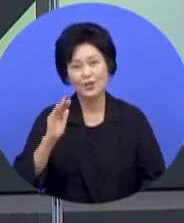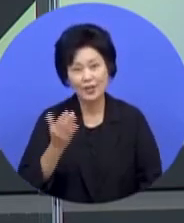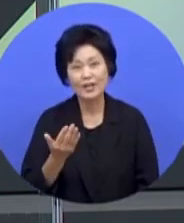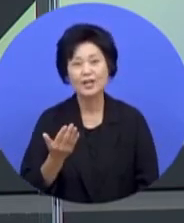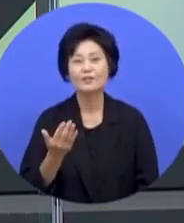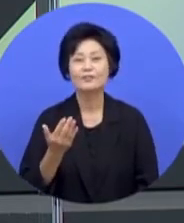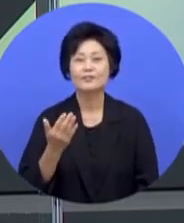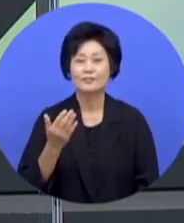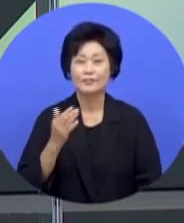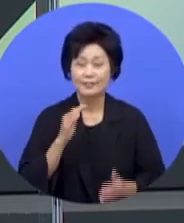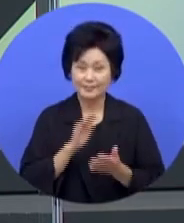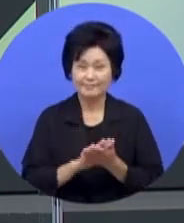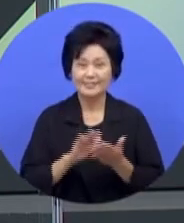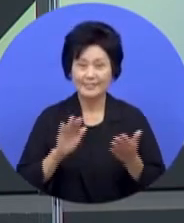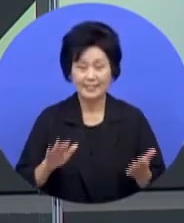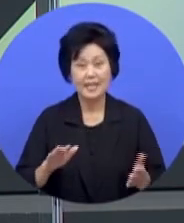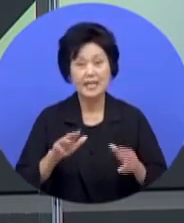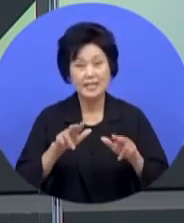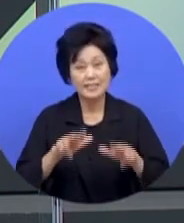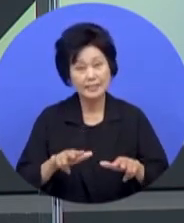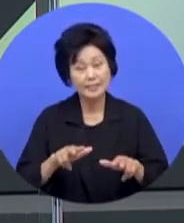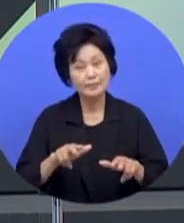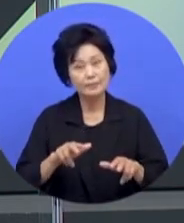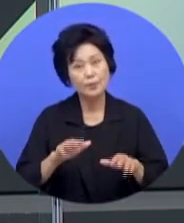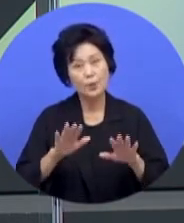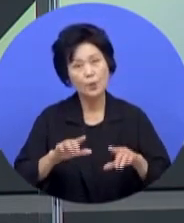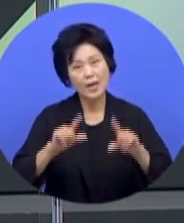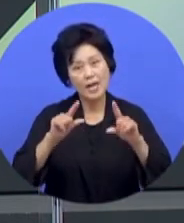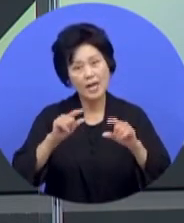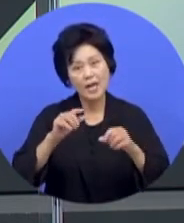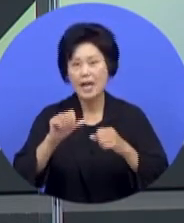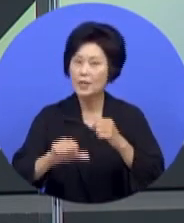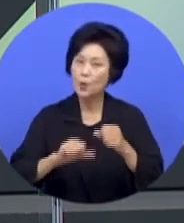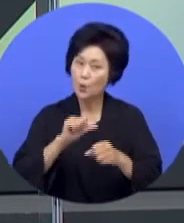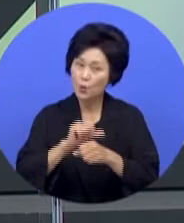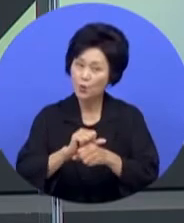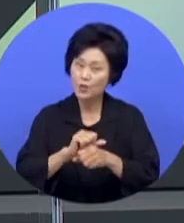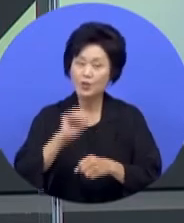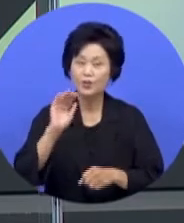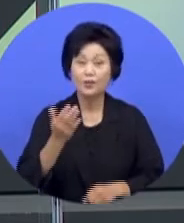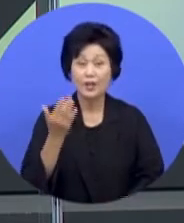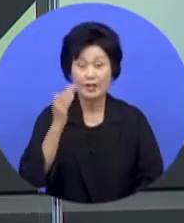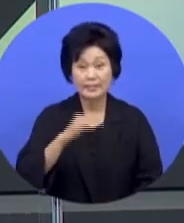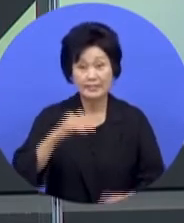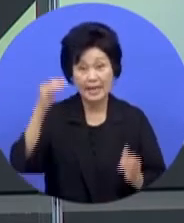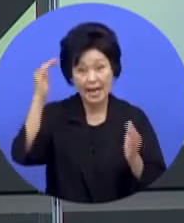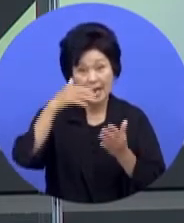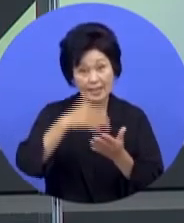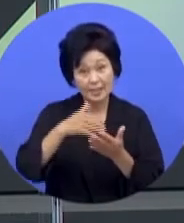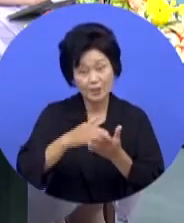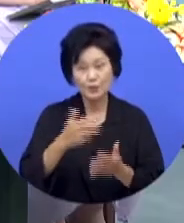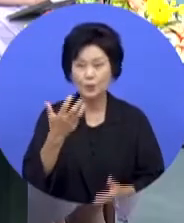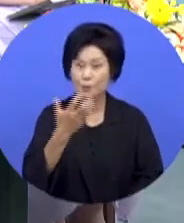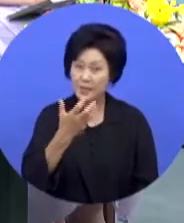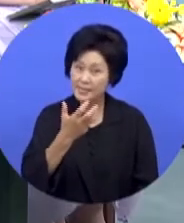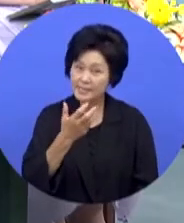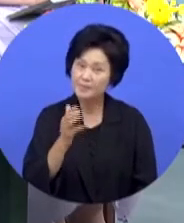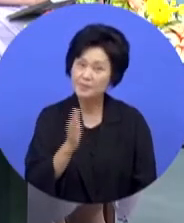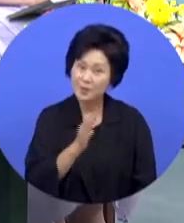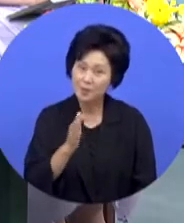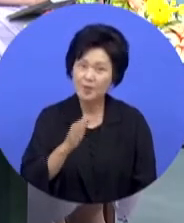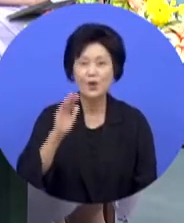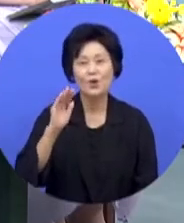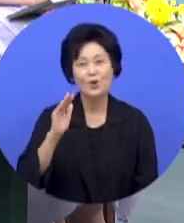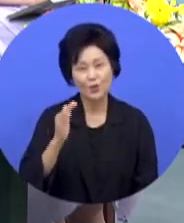한 4년이 지나 5년 차가 됐는데 네. 학생들은 한 80여 명 정도 학생이 있고 5년